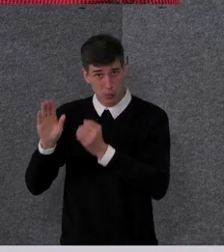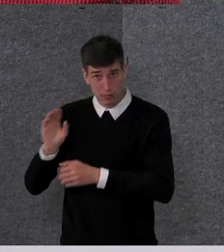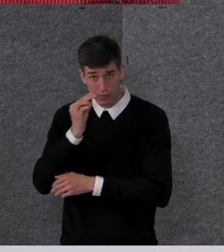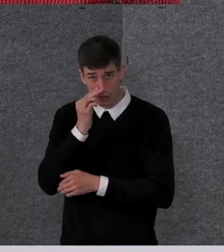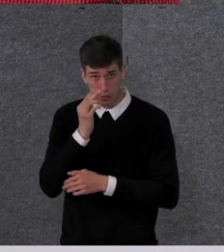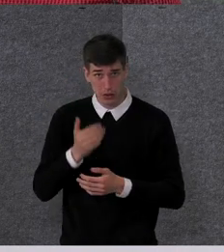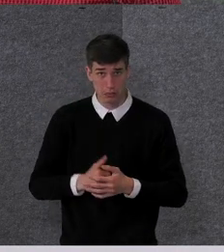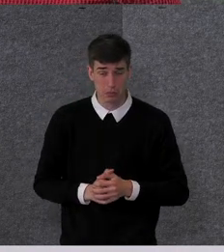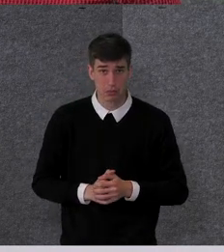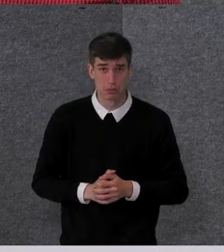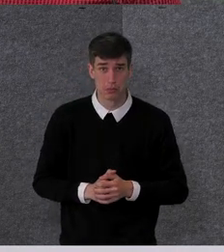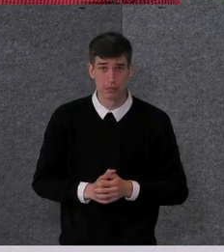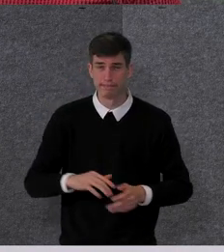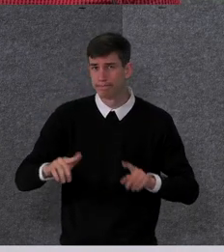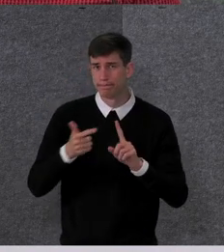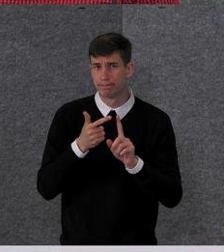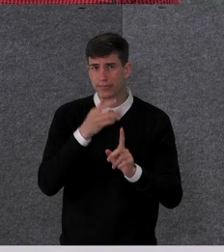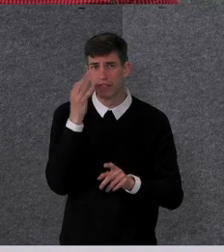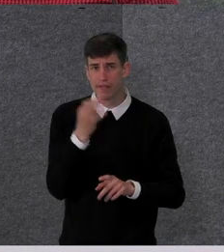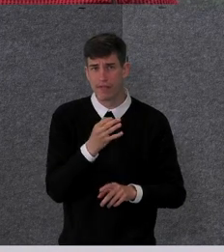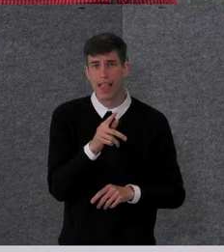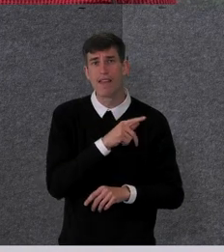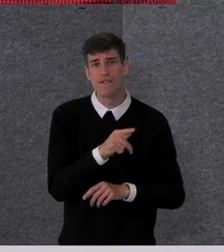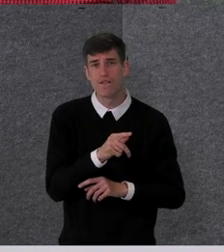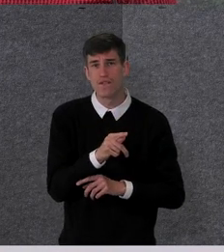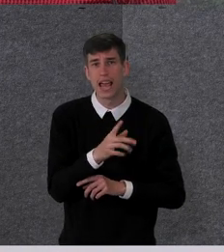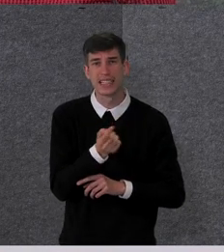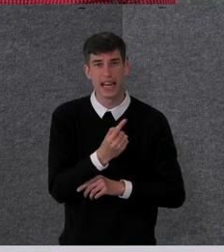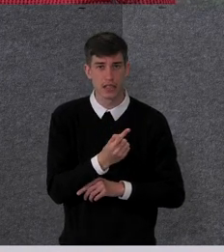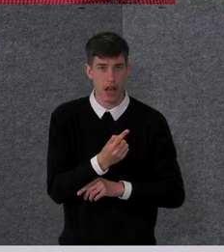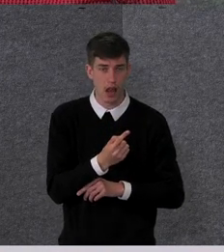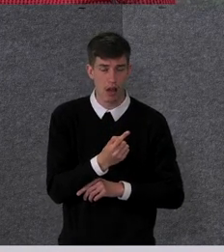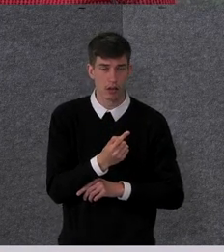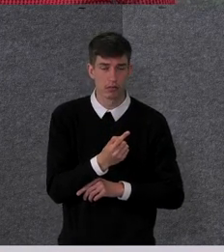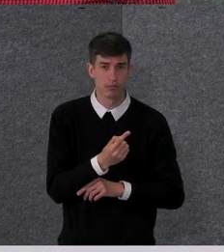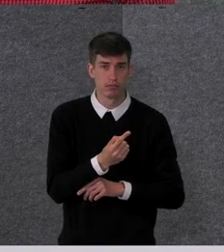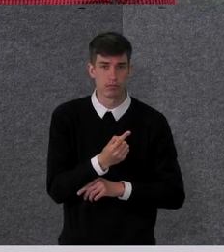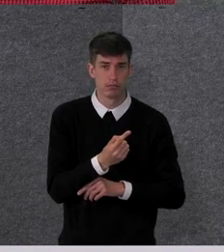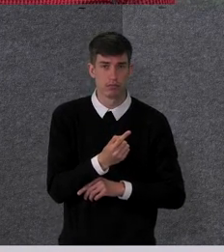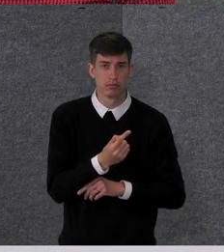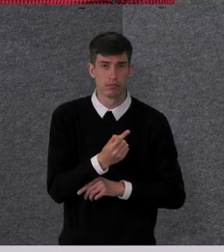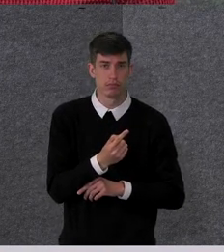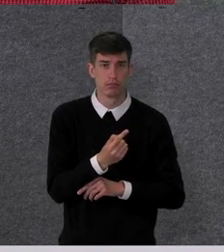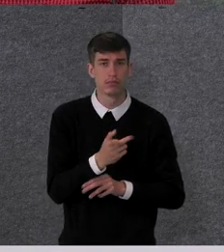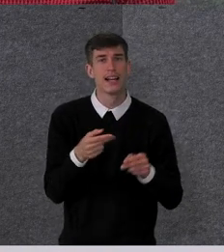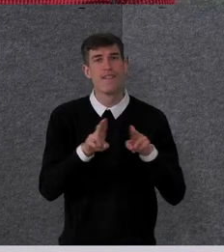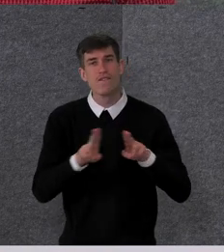Ostukraine ein? Und die zweite Frage war von Philipp Schorn-Giesinger. Welche konkreten friedenspolitischen Initiativen brennen